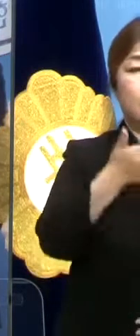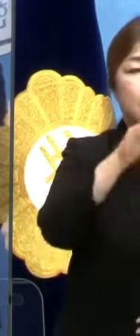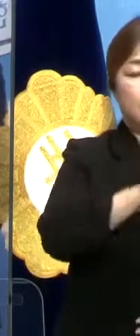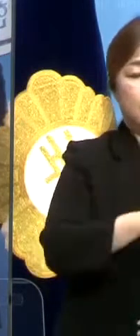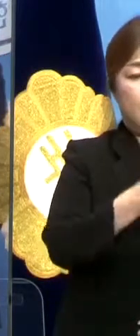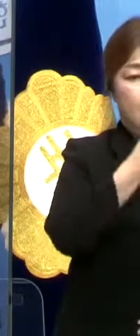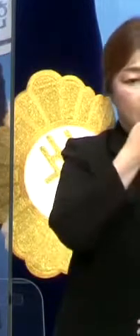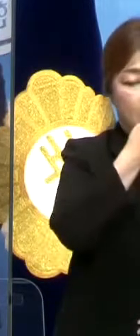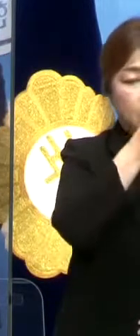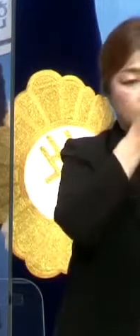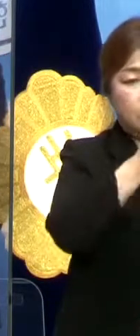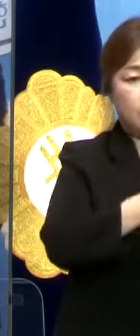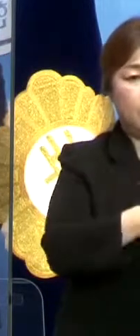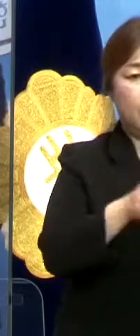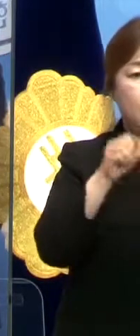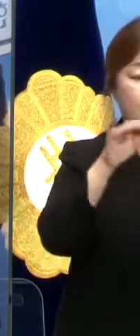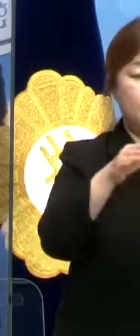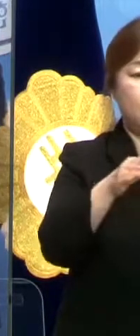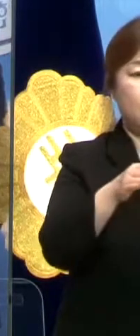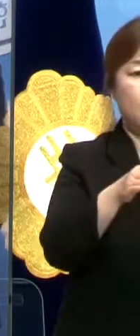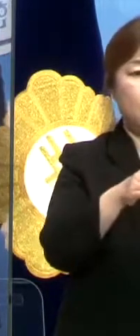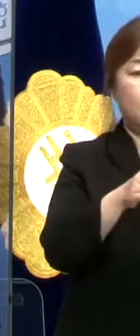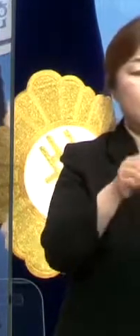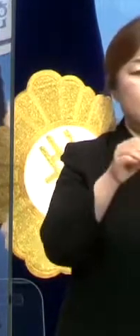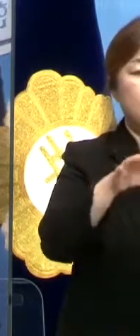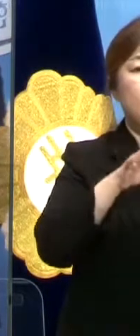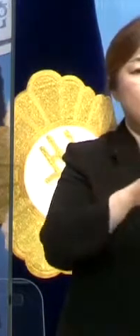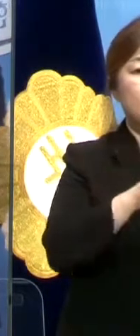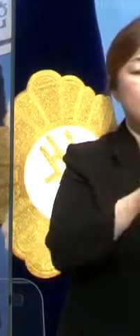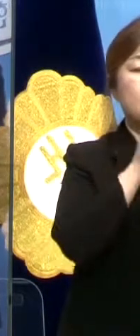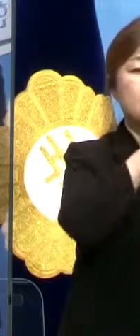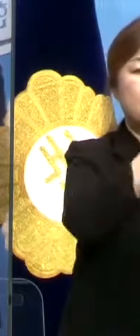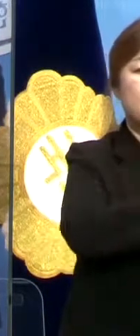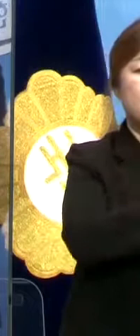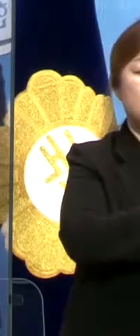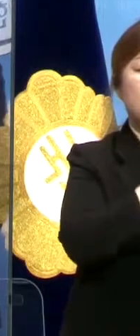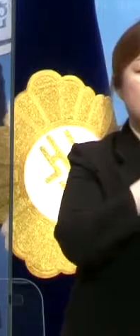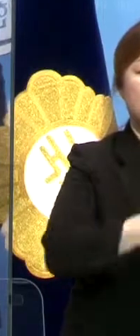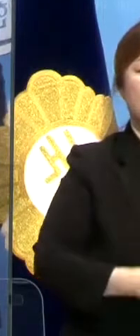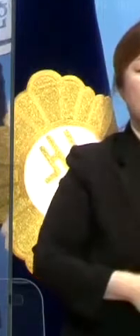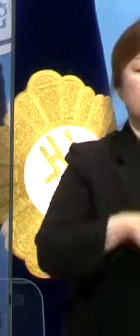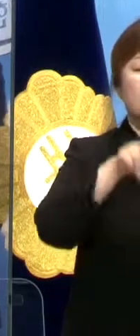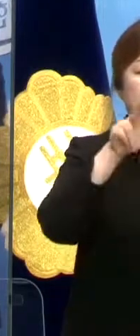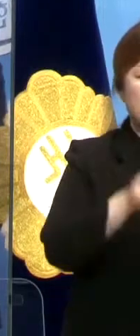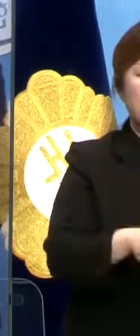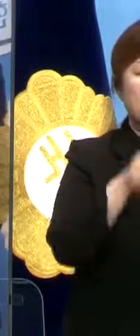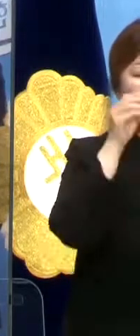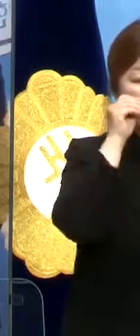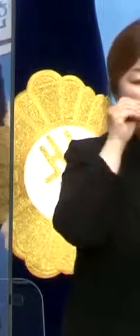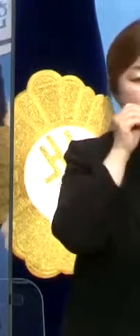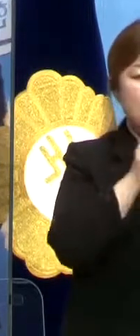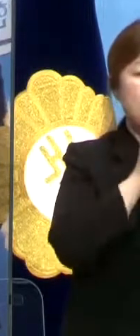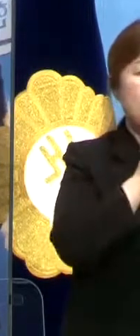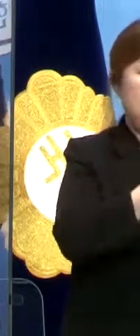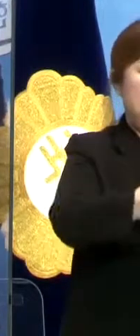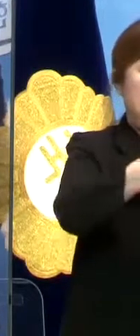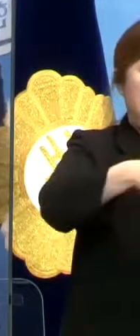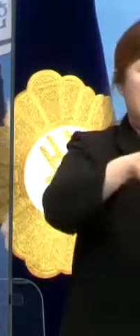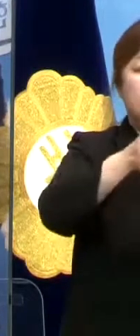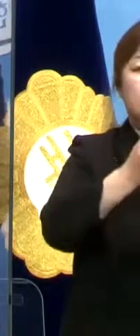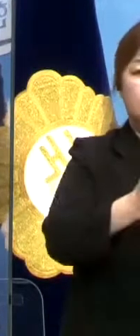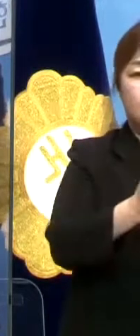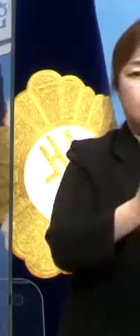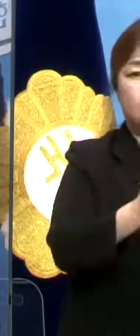욕심내서 서 택배 자기 훨씬 창 했다고는 되었습니다 이제는 제발 말 꽃 들이 잡아서 이랬다 저랬다 하지